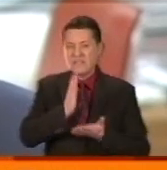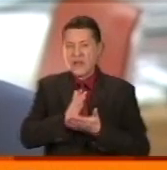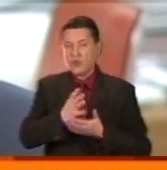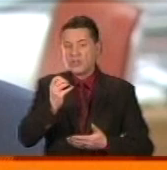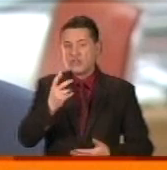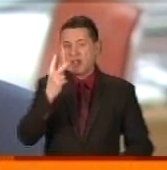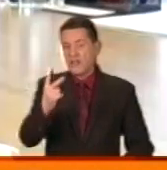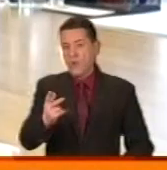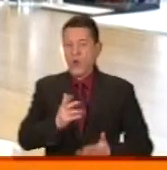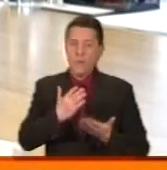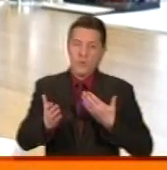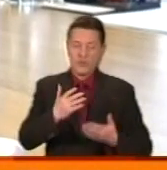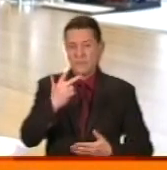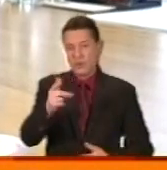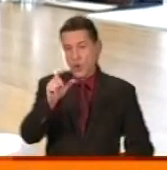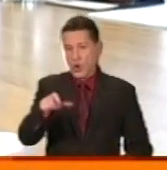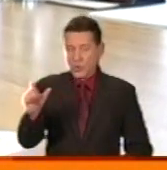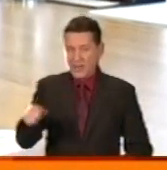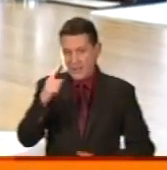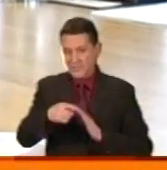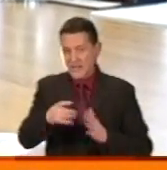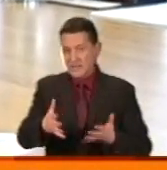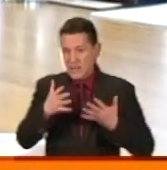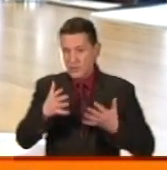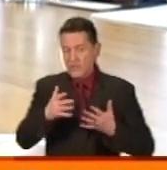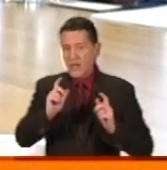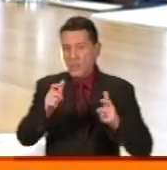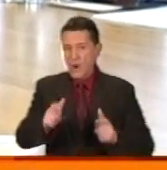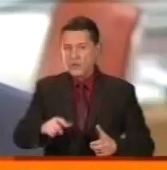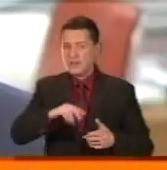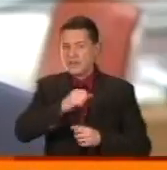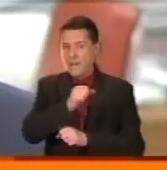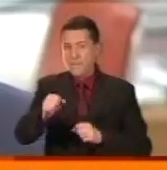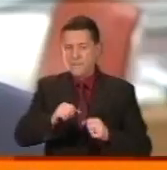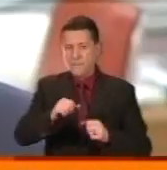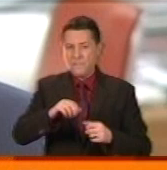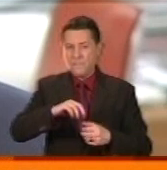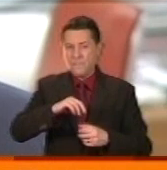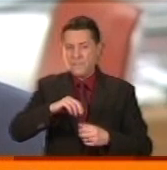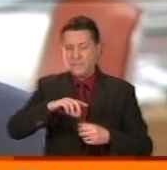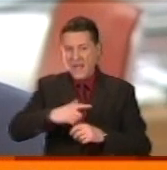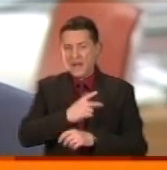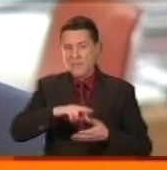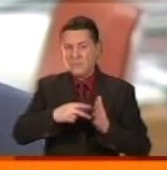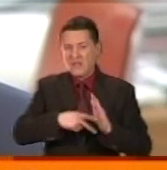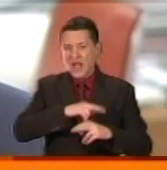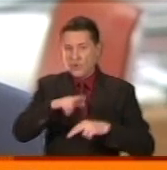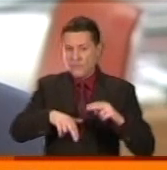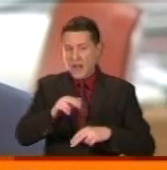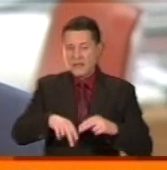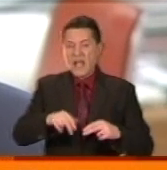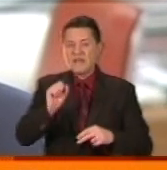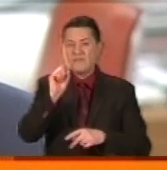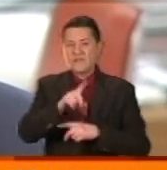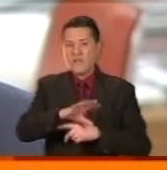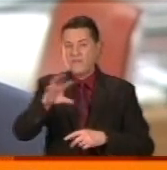двоє Може би троє людей вже з'ясували погодження переплануван не було я дав завдання всім будинкам в центрі